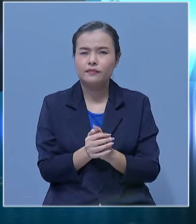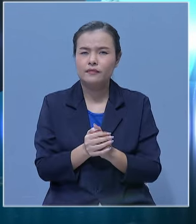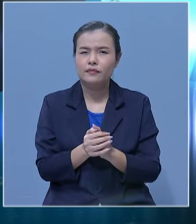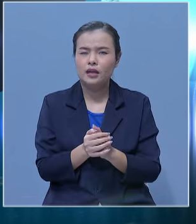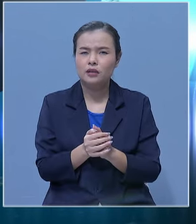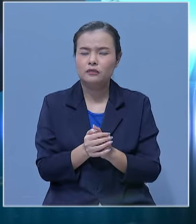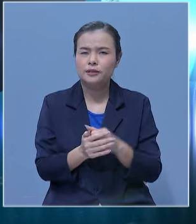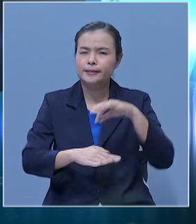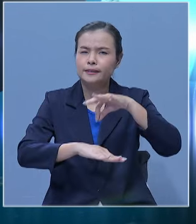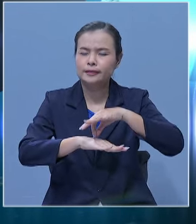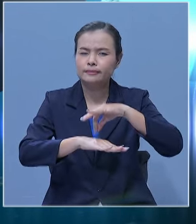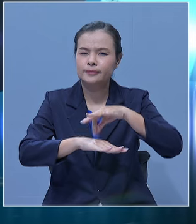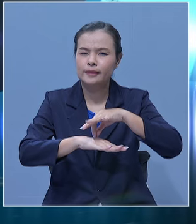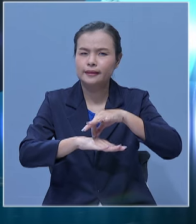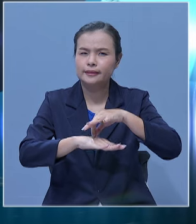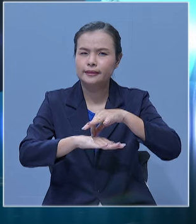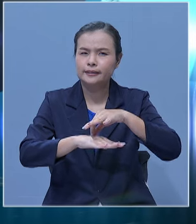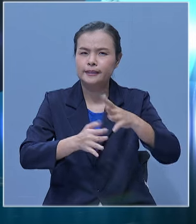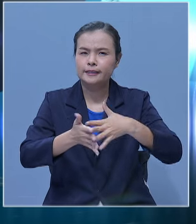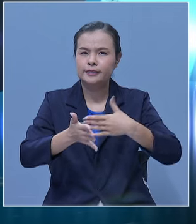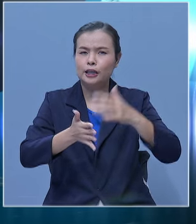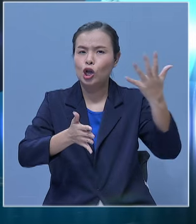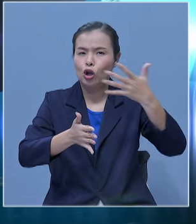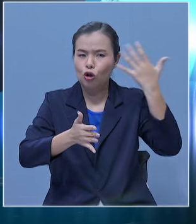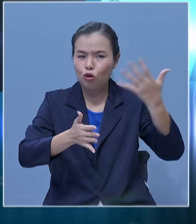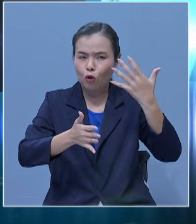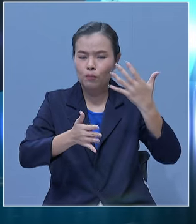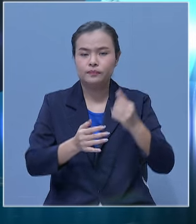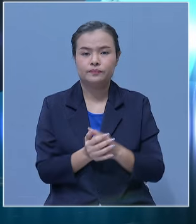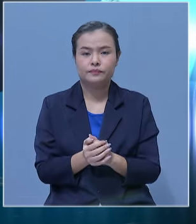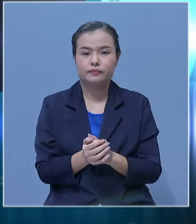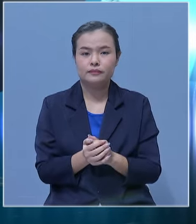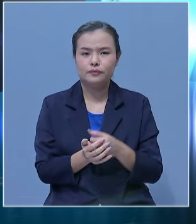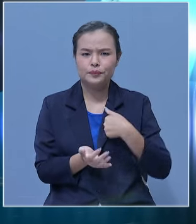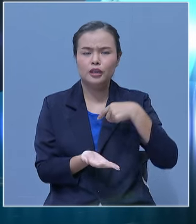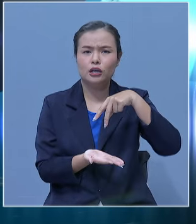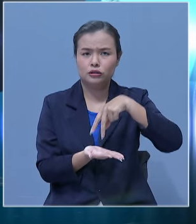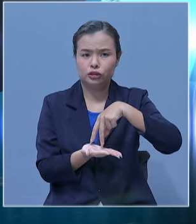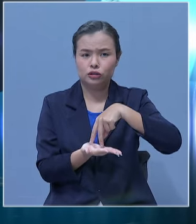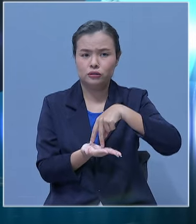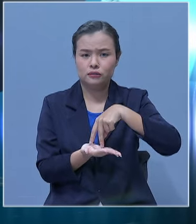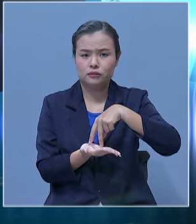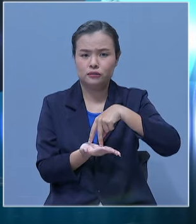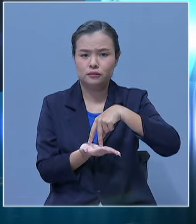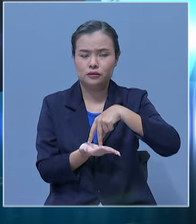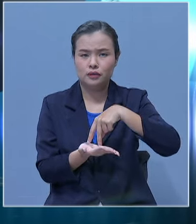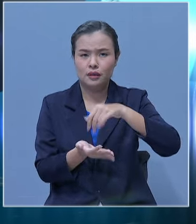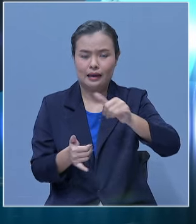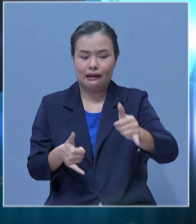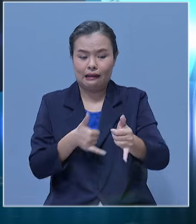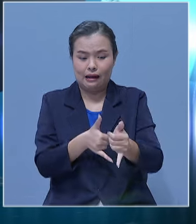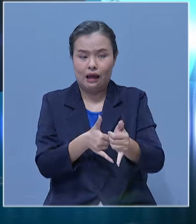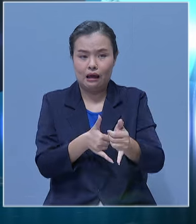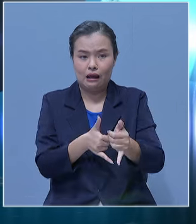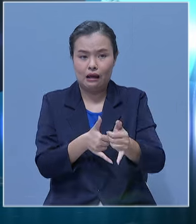งสีลมอะค่ะสีลมแล้วพี่ก็พอดีพี่ยืนอยู่เขาก็มายืนข้างหลังแต่เขาก็นั่ง